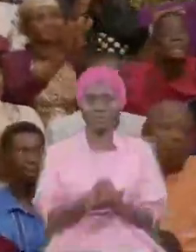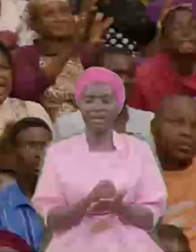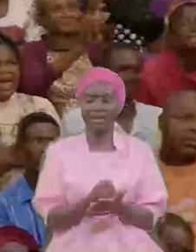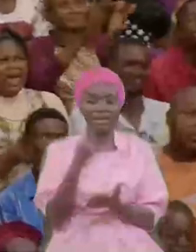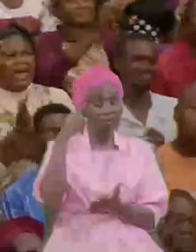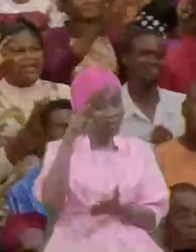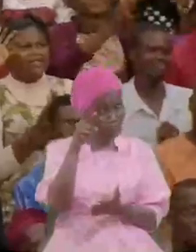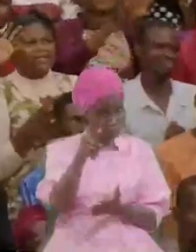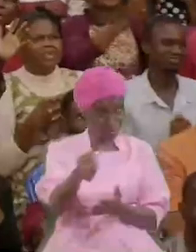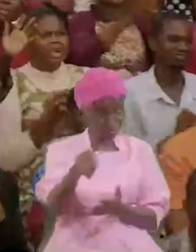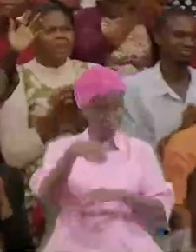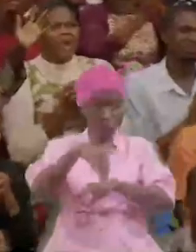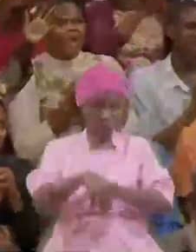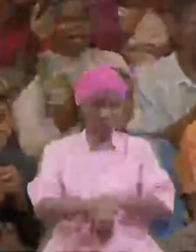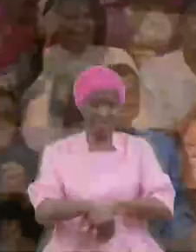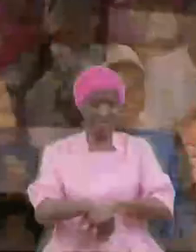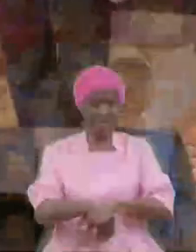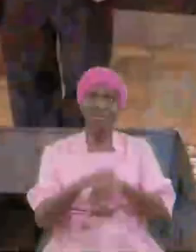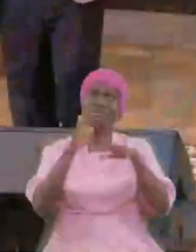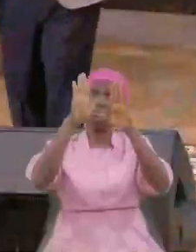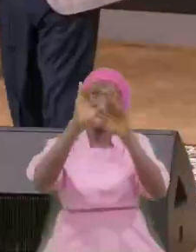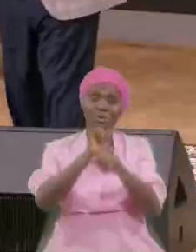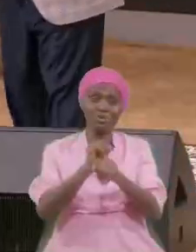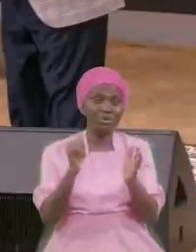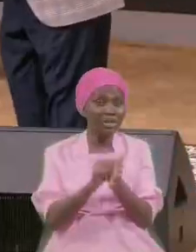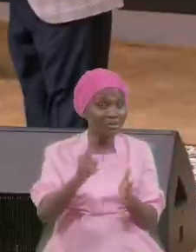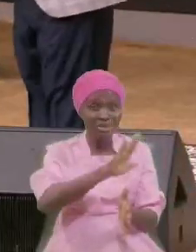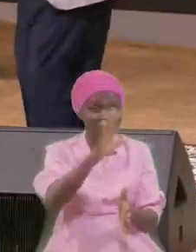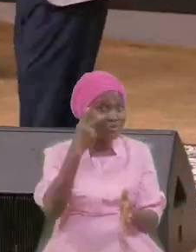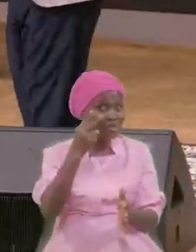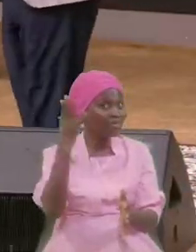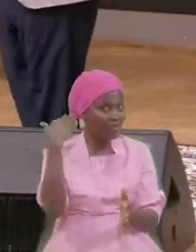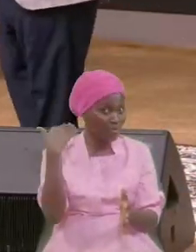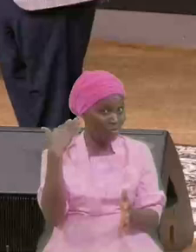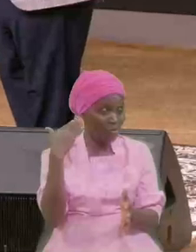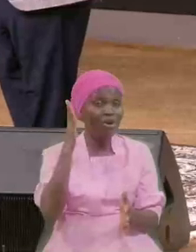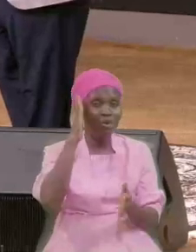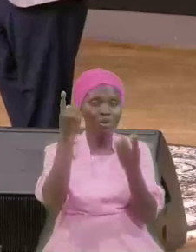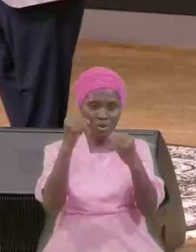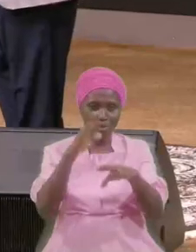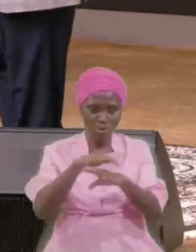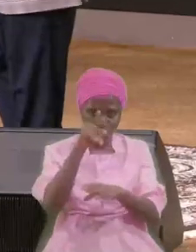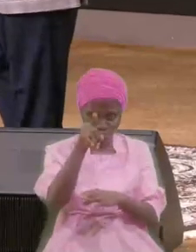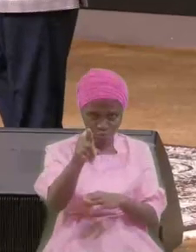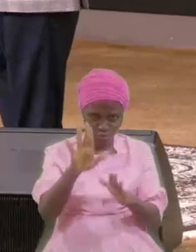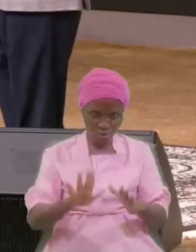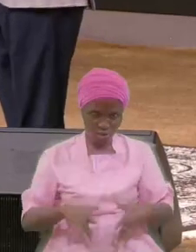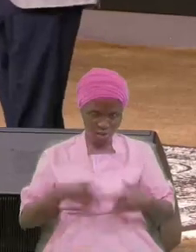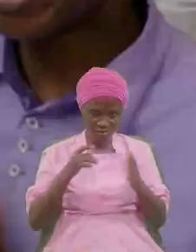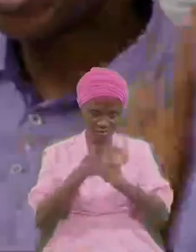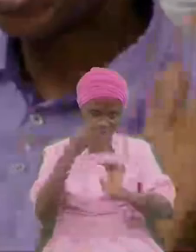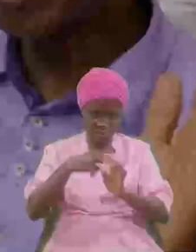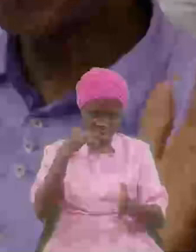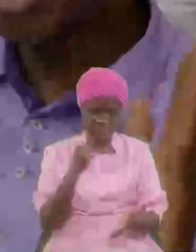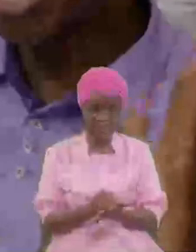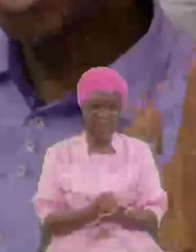Pour vous ce soir, le miracle jamais vu dans votre vie viendra sur vous au